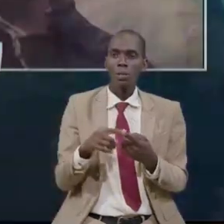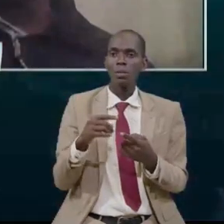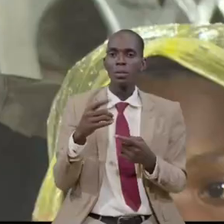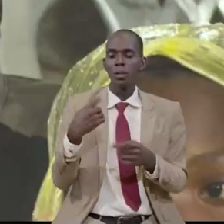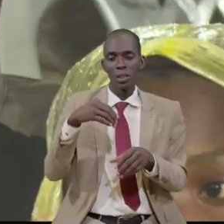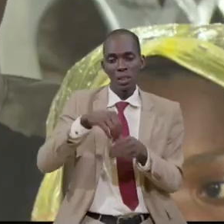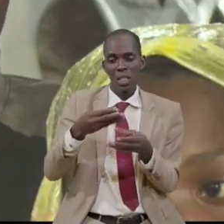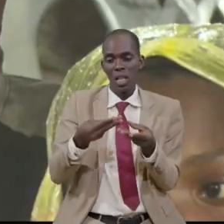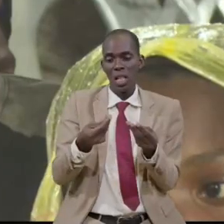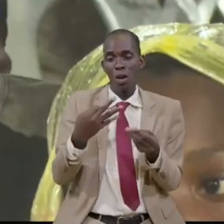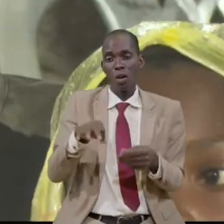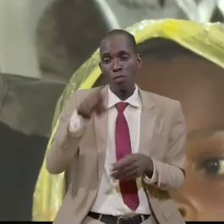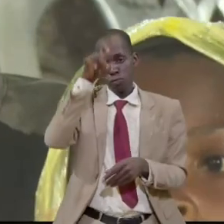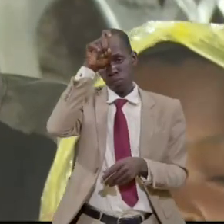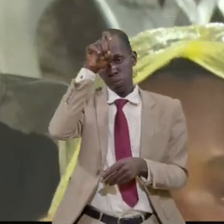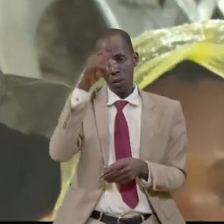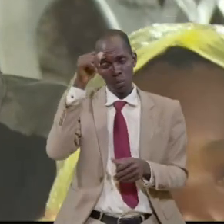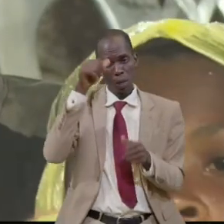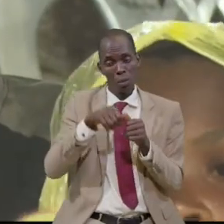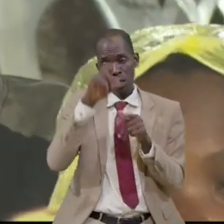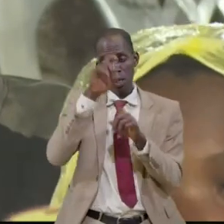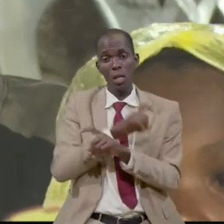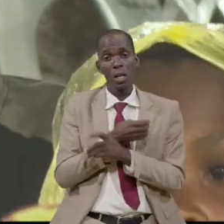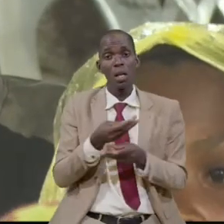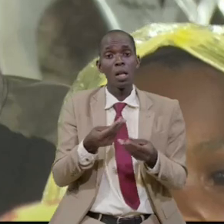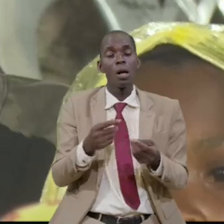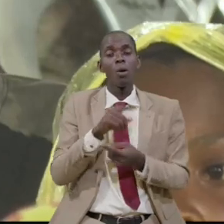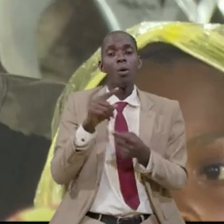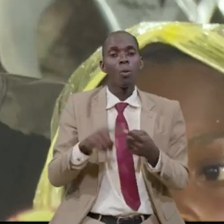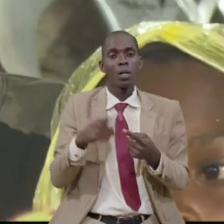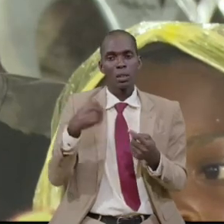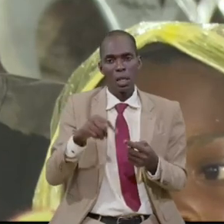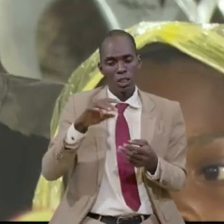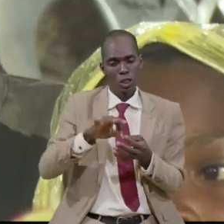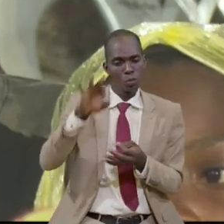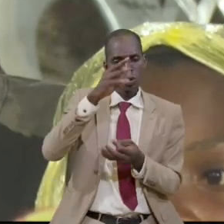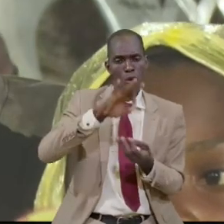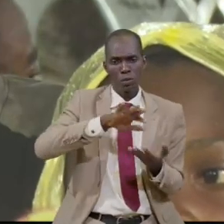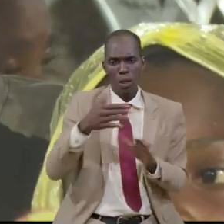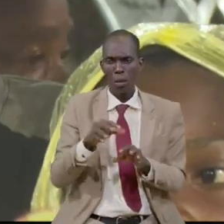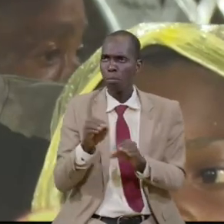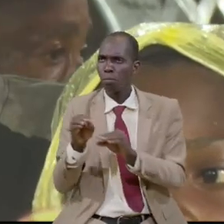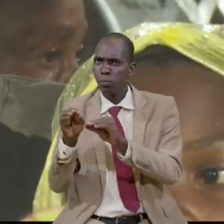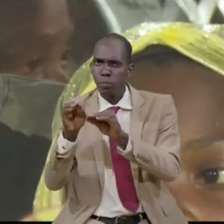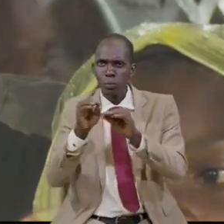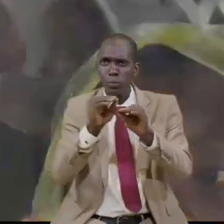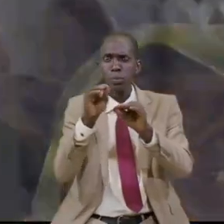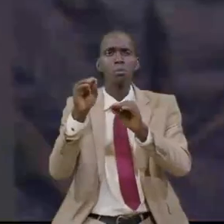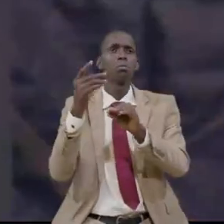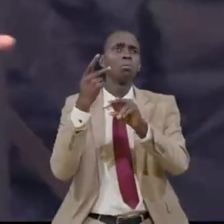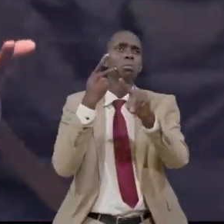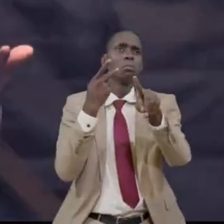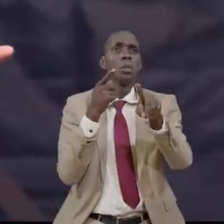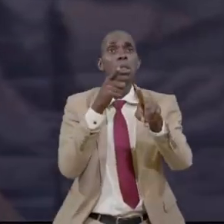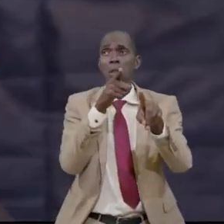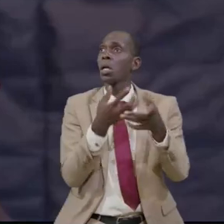là, je verrai le sang, je passerai pas dessus vous. Et celui-ci, il a de l'argent, mais le sang de l'agneau n'est pas